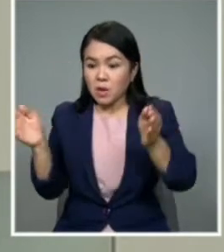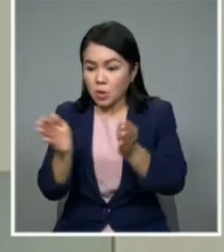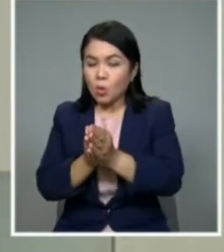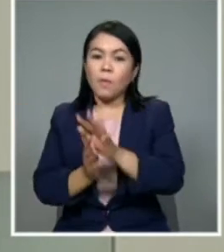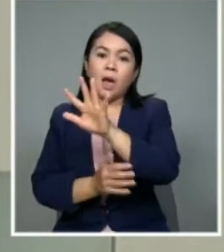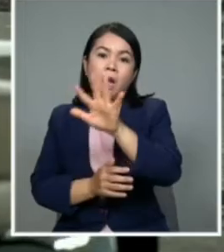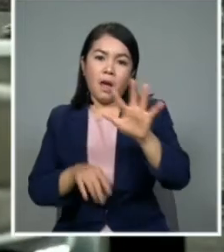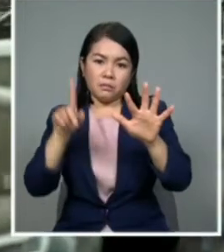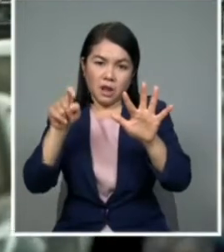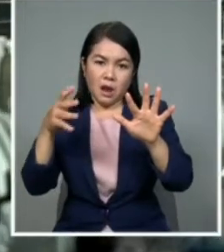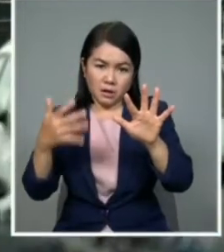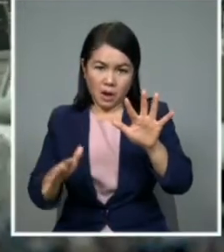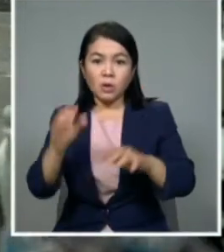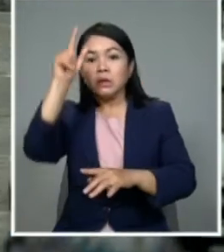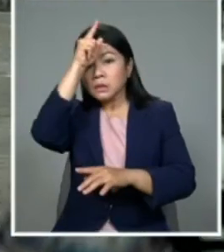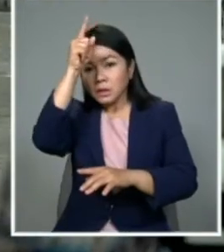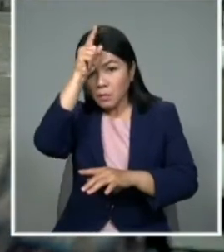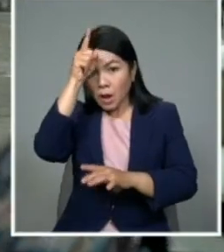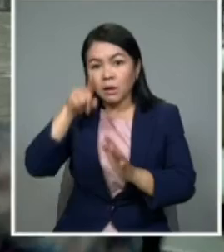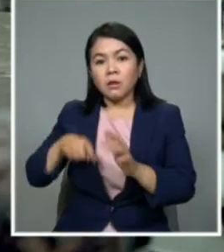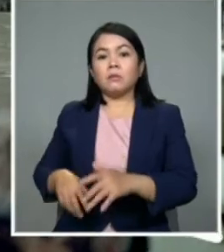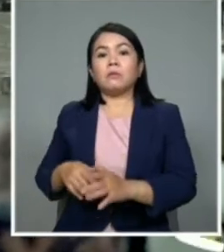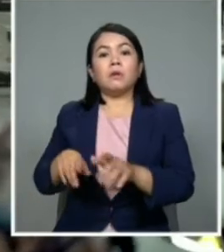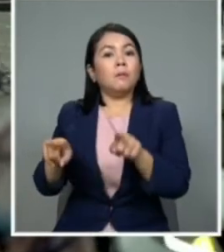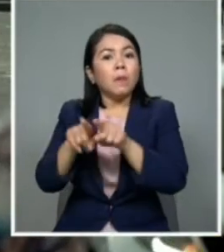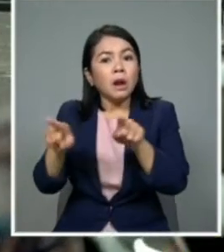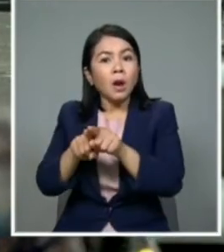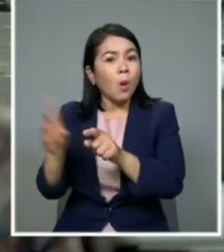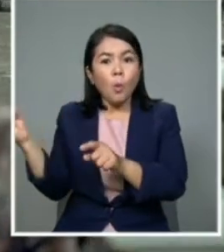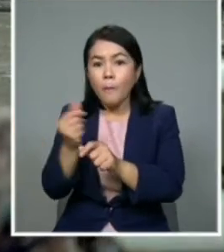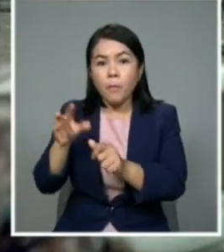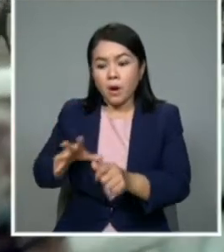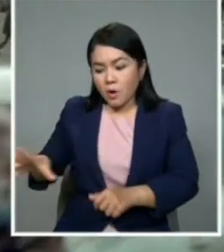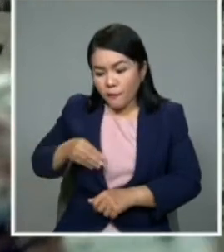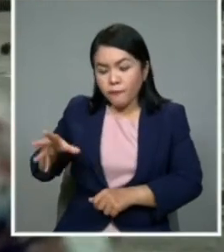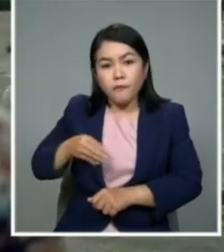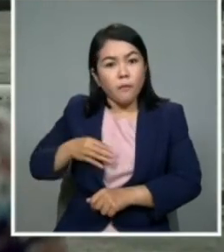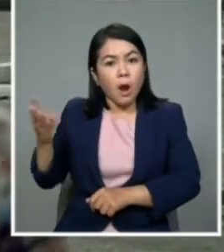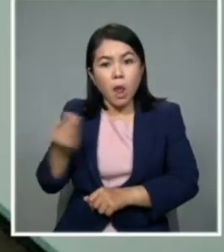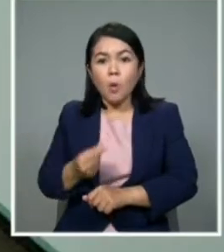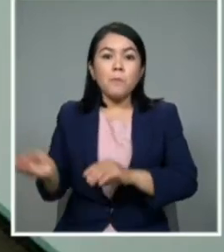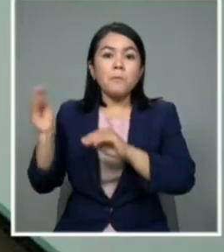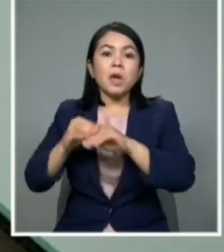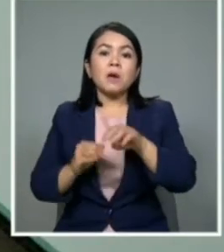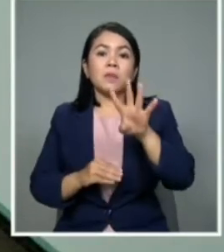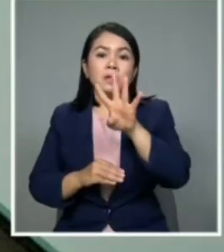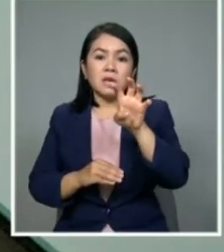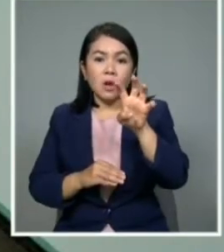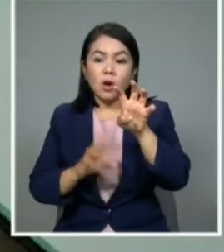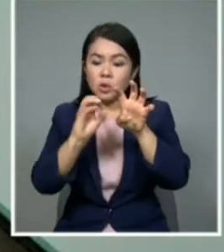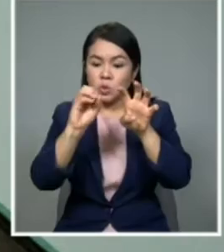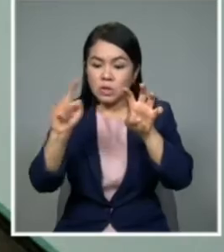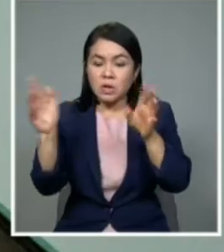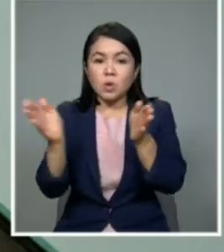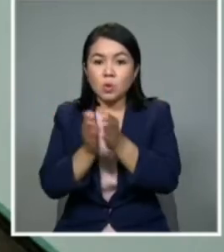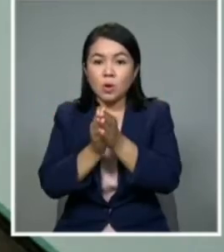ที่55คนค่ะเยอรมนีผู้ติดเชื้อเพิ่มขึ้นค่อนข้างเร็วเช่นเดียวกันนะคะเพิ่มมาอีก401คนทั้งหมดตอนนี้อยู่